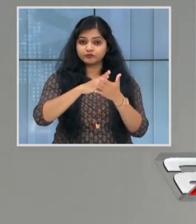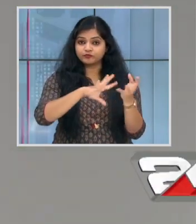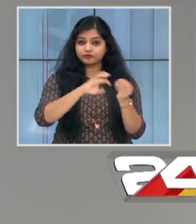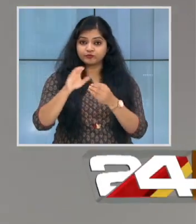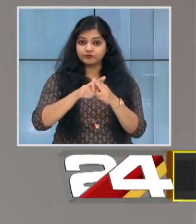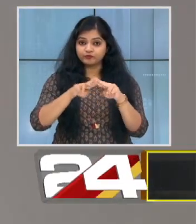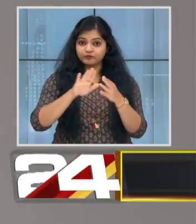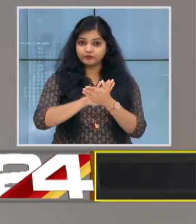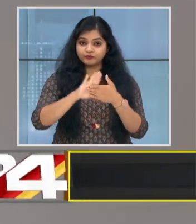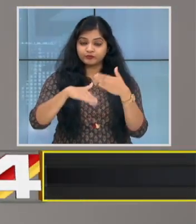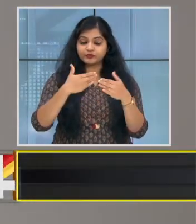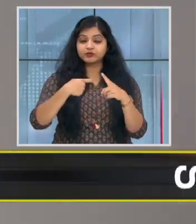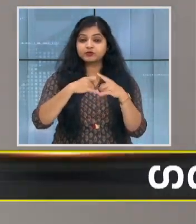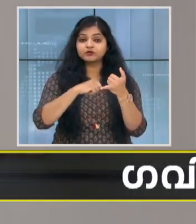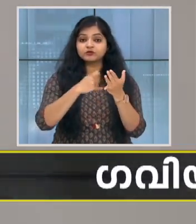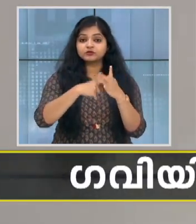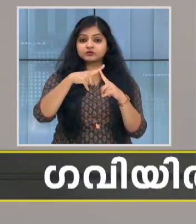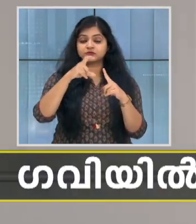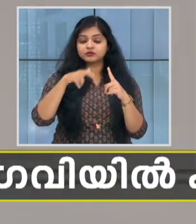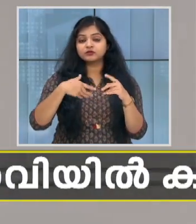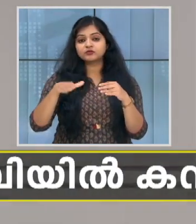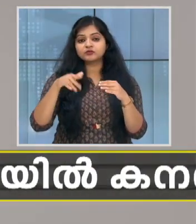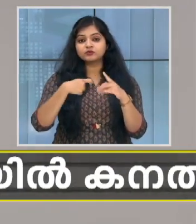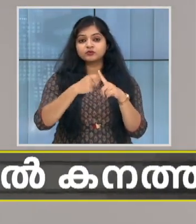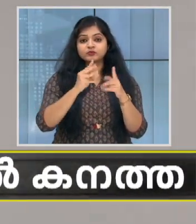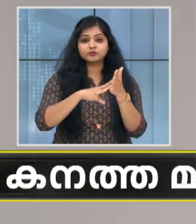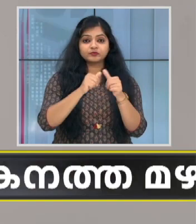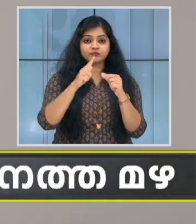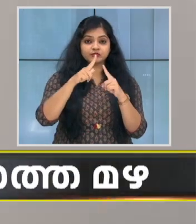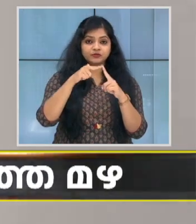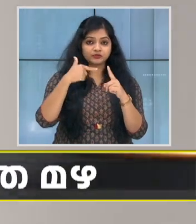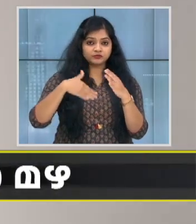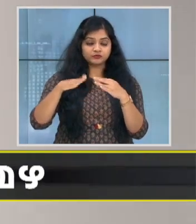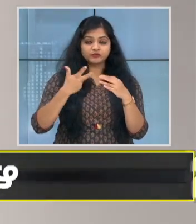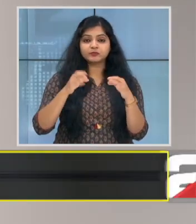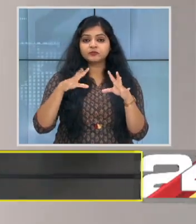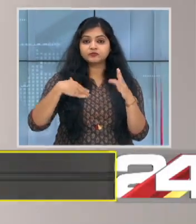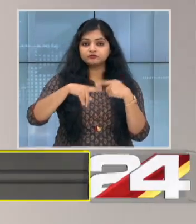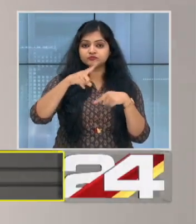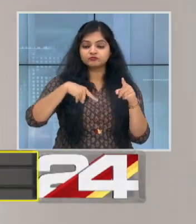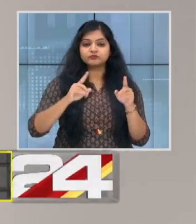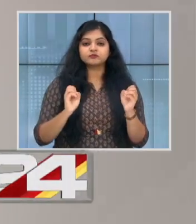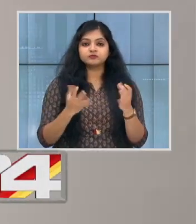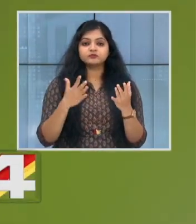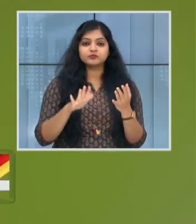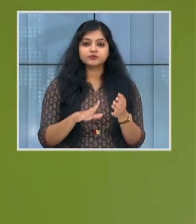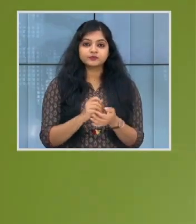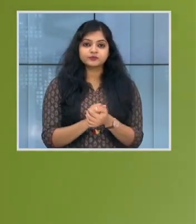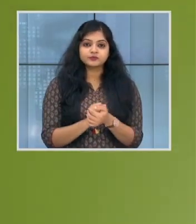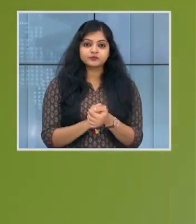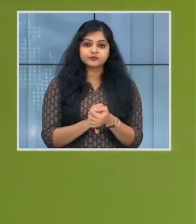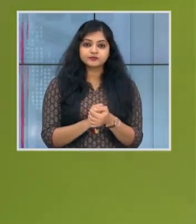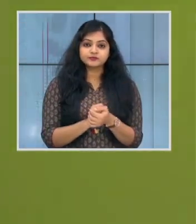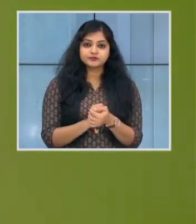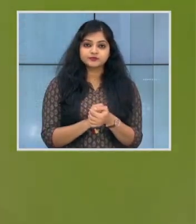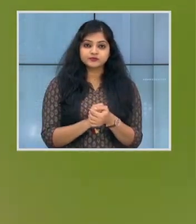മരങ്ങൾ മുറിച്ചു മാറ്റിക്കഴിഞ്ഞാൽ മാത്രമേ KSRTC ബസ്സിന് കുമളി ഭാഗത്തേക്ക് പോകാനും അവിടെ നിന്ന് വരുന്ന ബസ്സിന് പത്തനംതിട്ടയിലേക്ക് എത്താനും സാധിക്കുകയുള്ളൂ. ശരി, എസ്